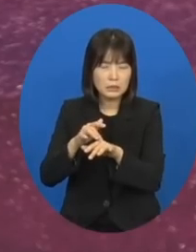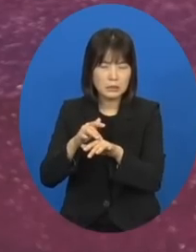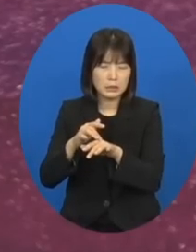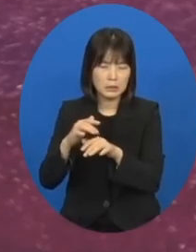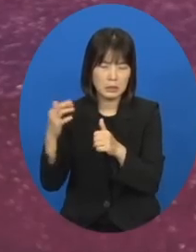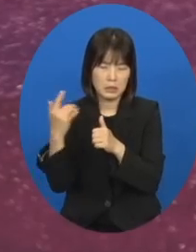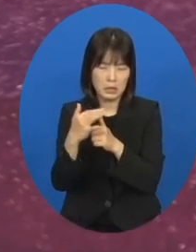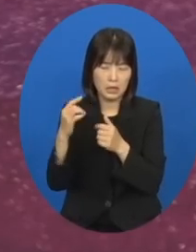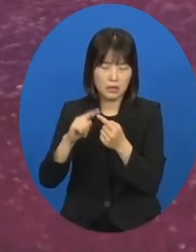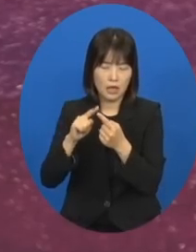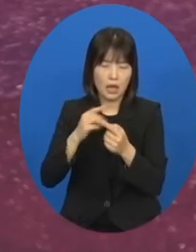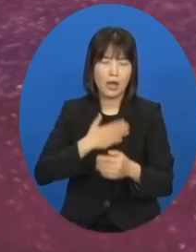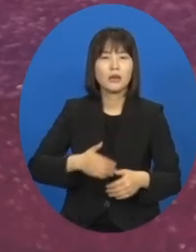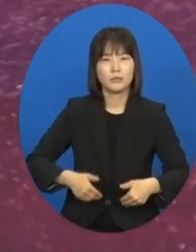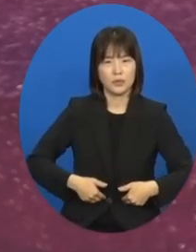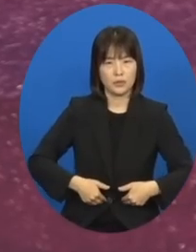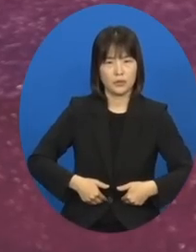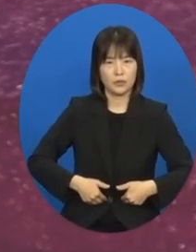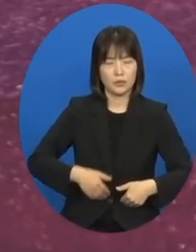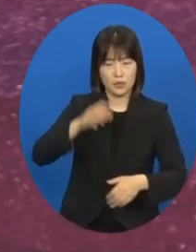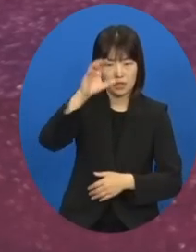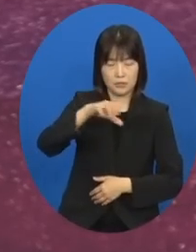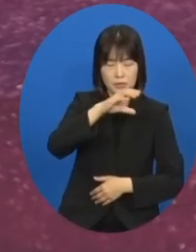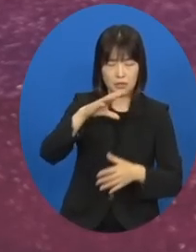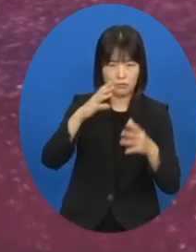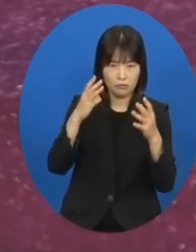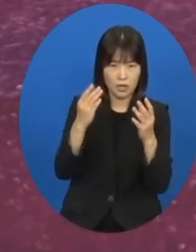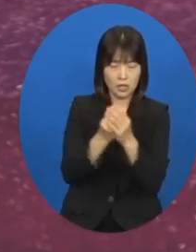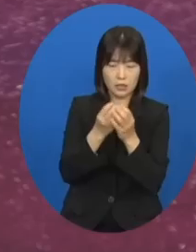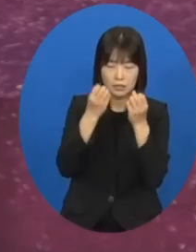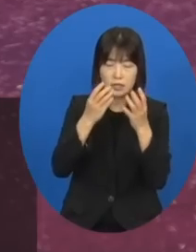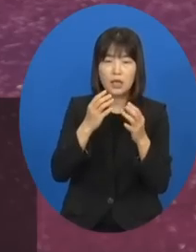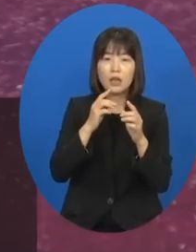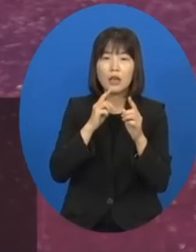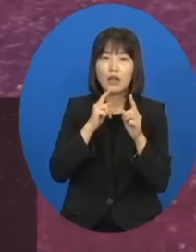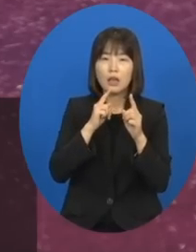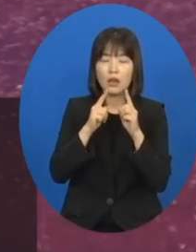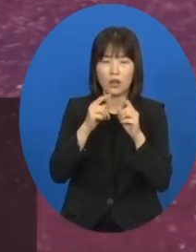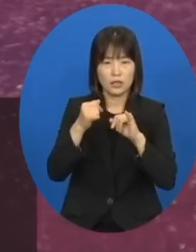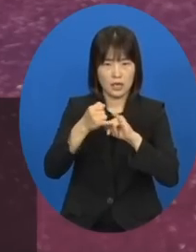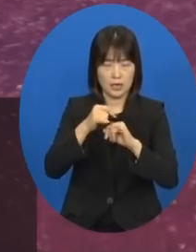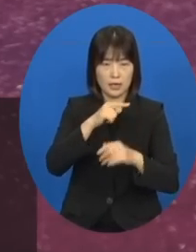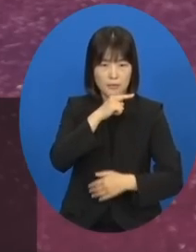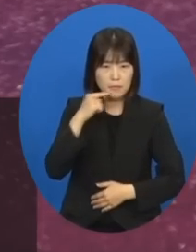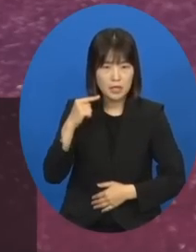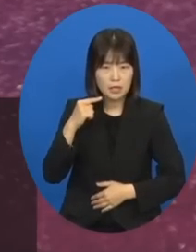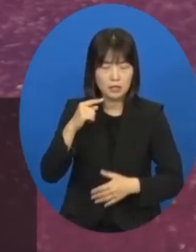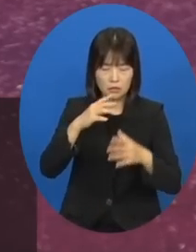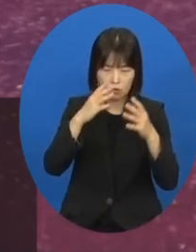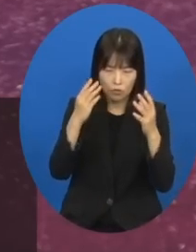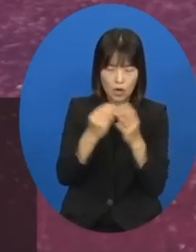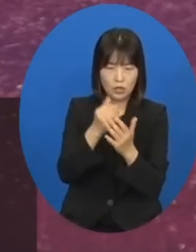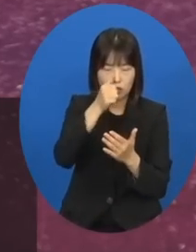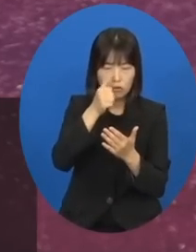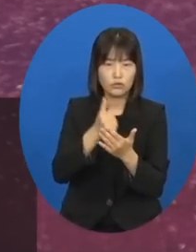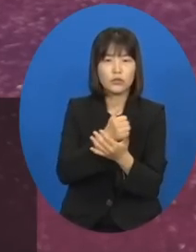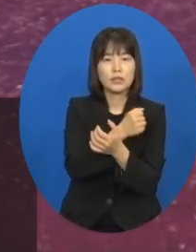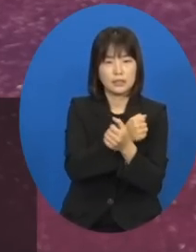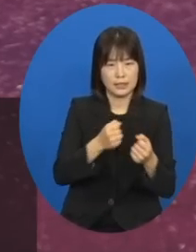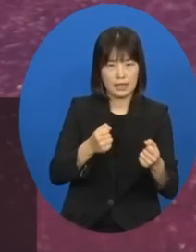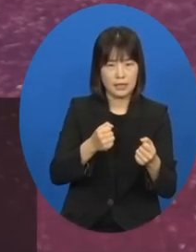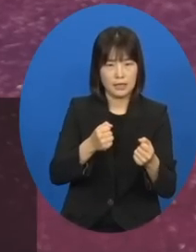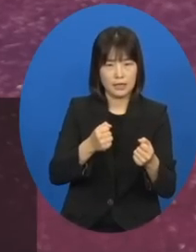아셔야 합니다 십자가에서 완성된 새 언약의 비는요 완전한 죄사함과 죄책을